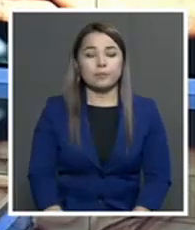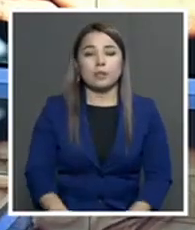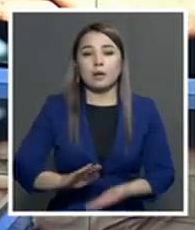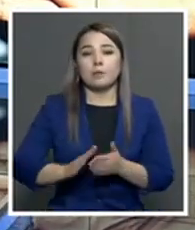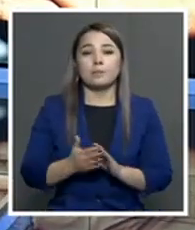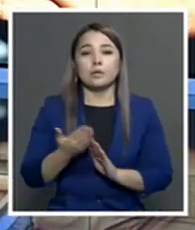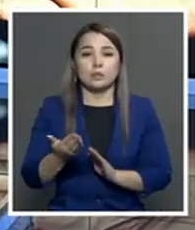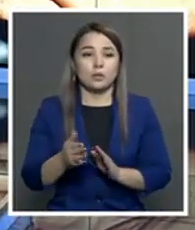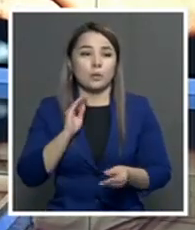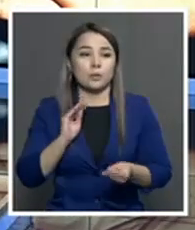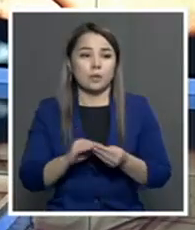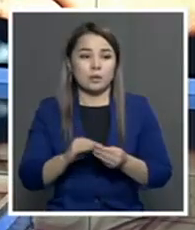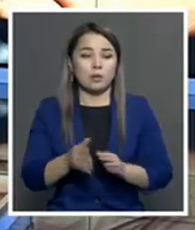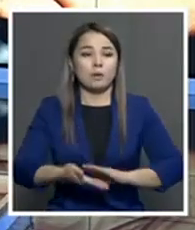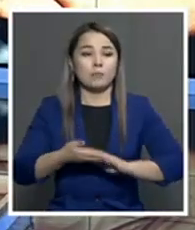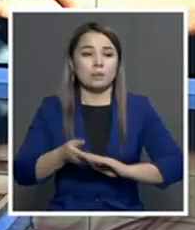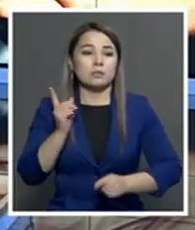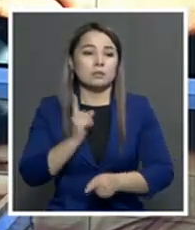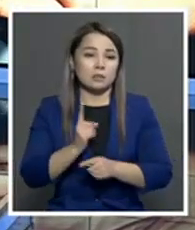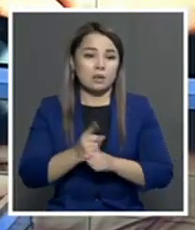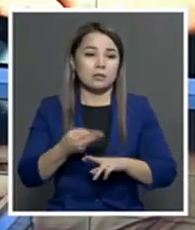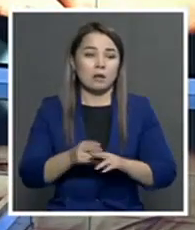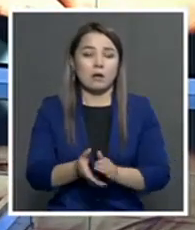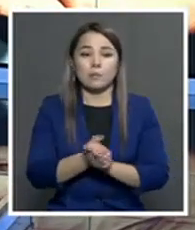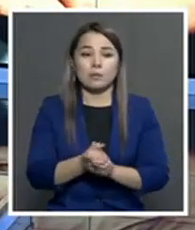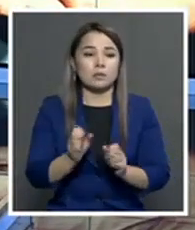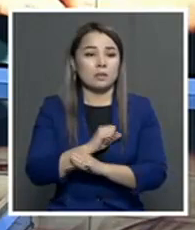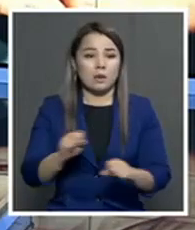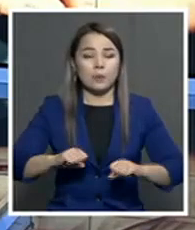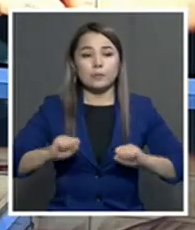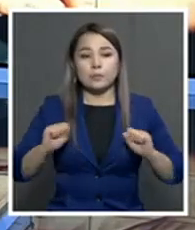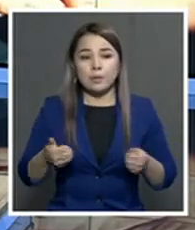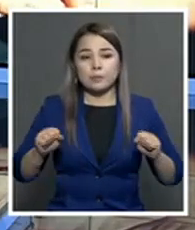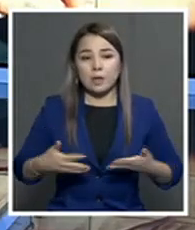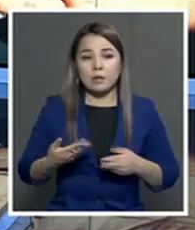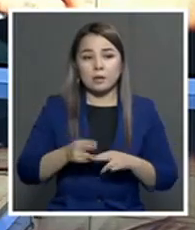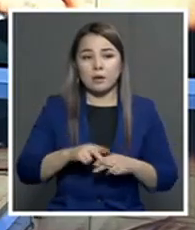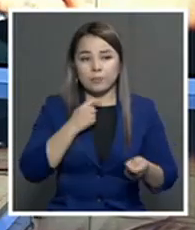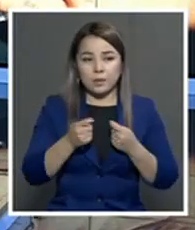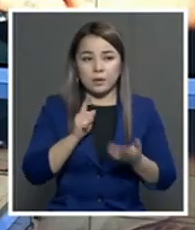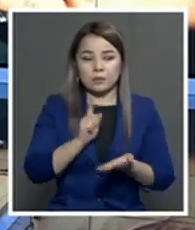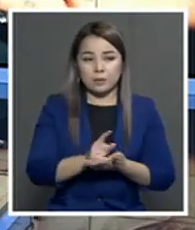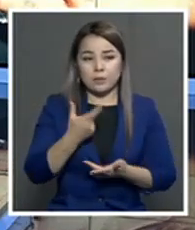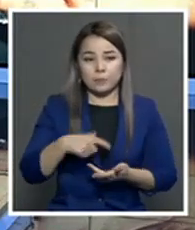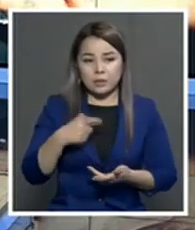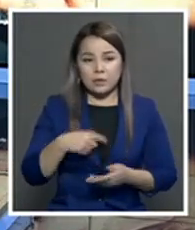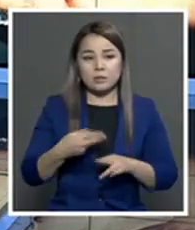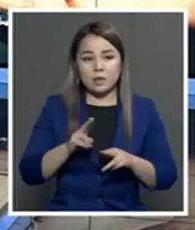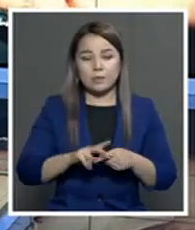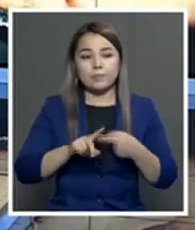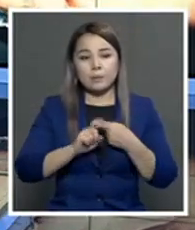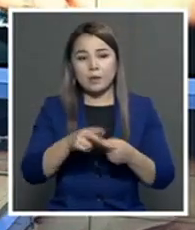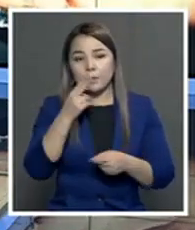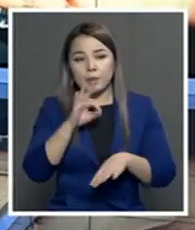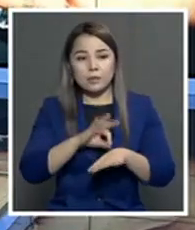Эпиджағдайы тұрақталғанша қол беріп амандасудан аулақ болған жөн, суықтап қалудан да сақтанып жүрген абзал. Себебі қауіпті вирусқа тұмау мен